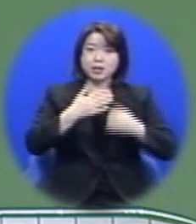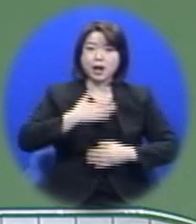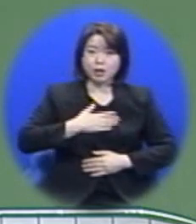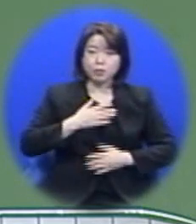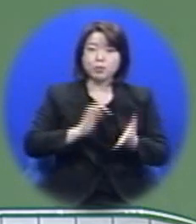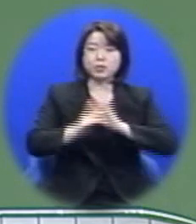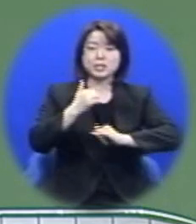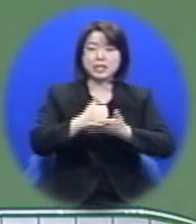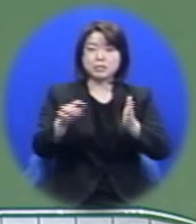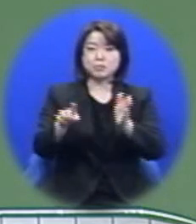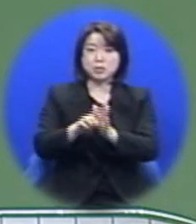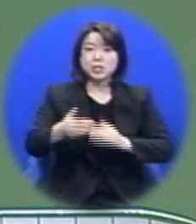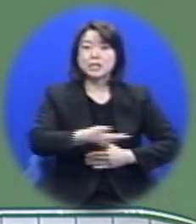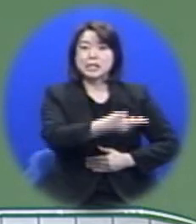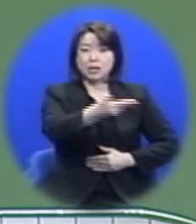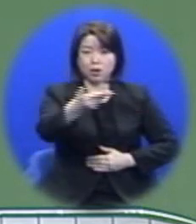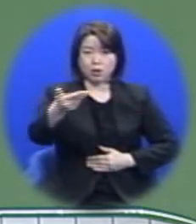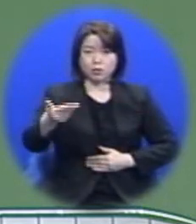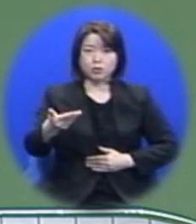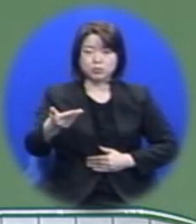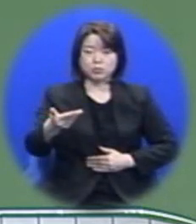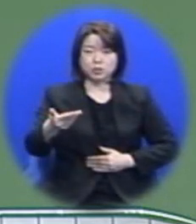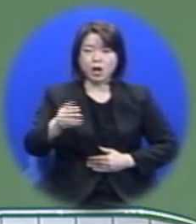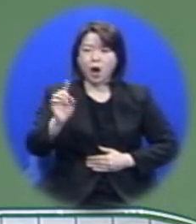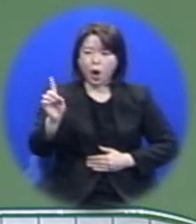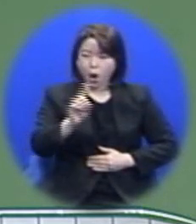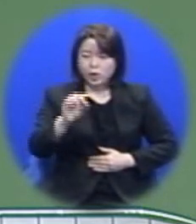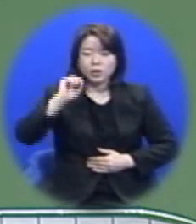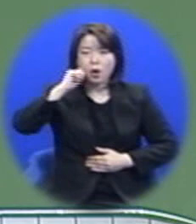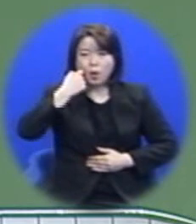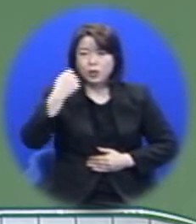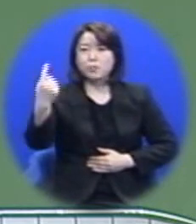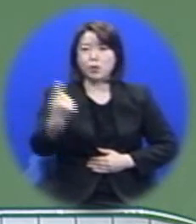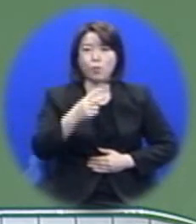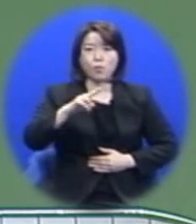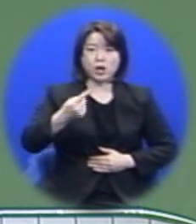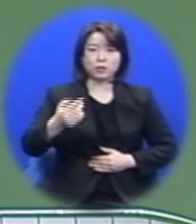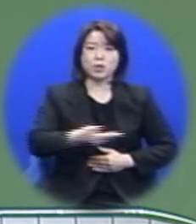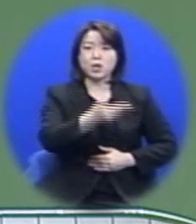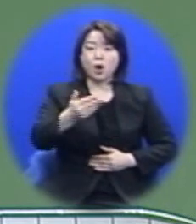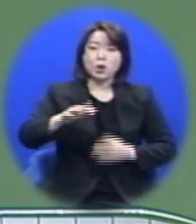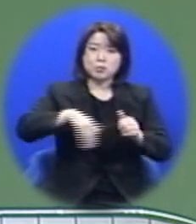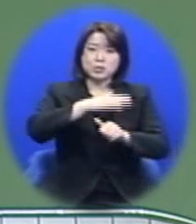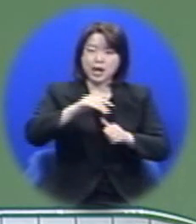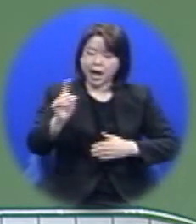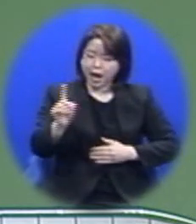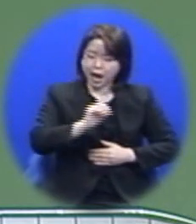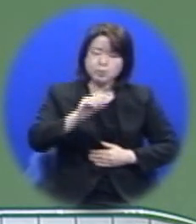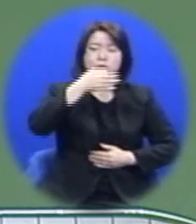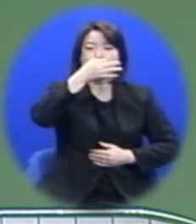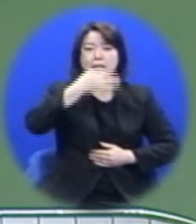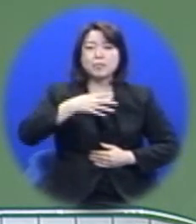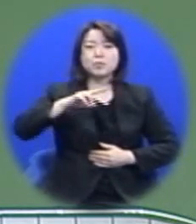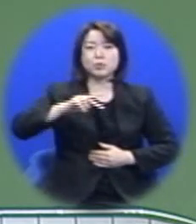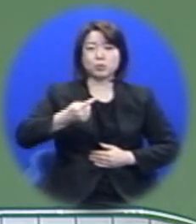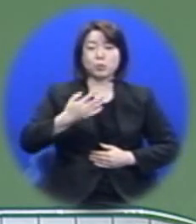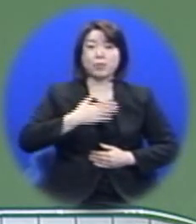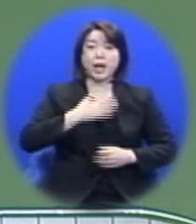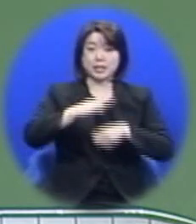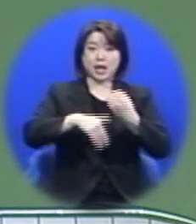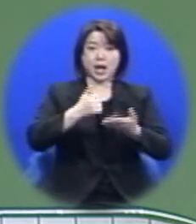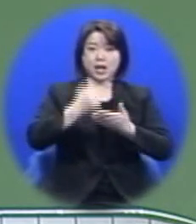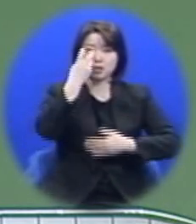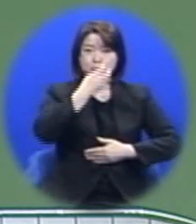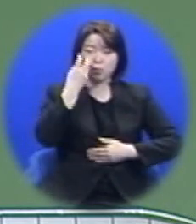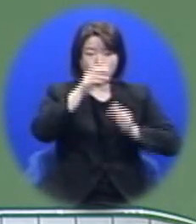믿는 여러분, 여러분에게 어떤 어려움이 와도, 여러분의 상황이 아무리 힘들어도 나는 하나님의